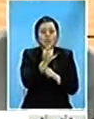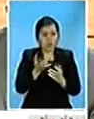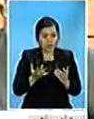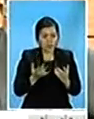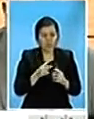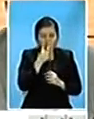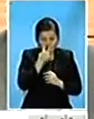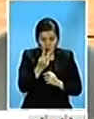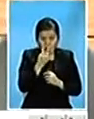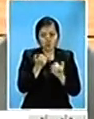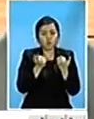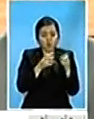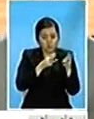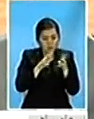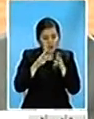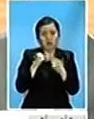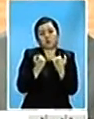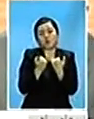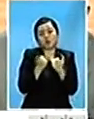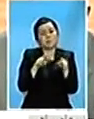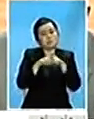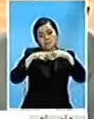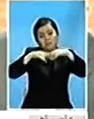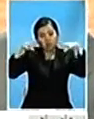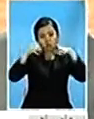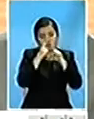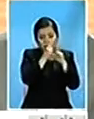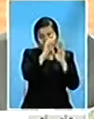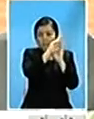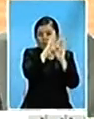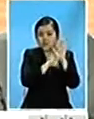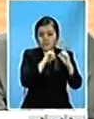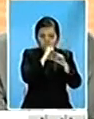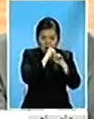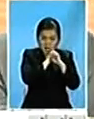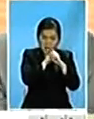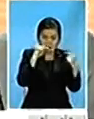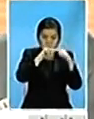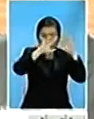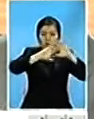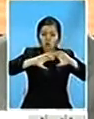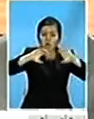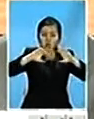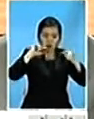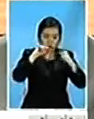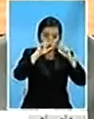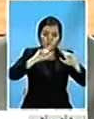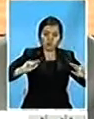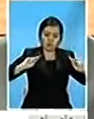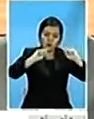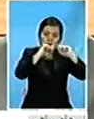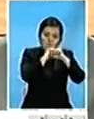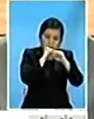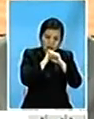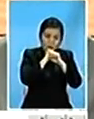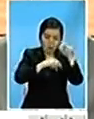เห็นอยู่ว่าวิธีการเช่นนี้เนี่ยขัดต่อหลักการปฏิบัติและหลักปรัชญาของท่านที่ปฏิบัติมาโดยตลอดโดย